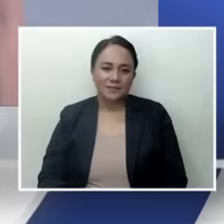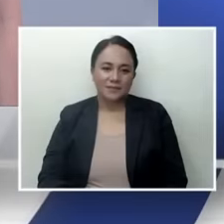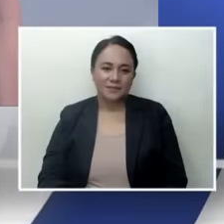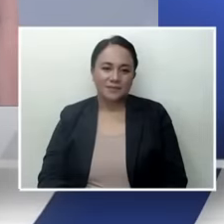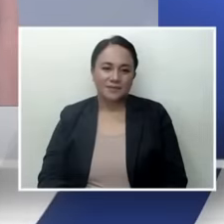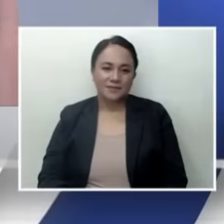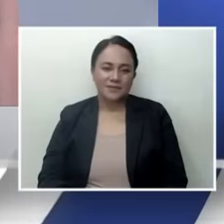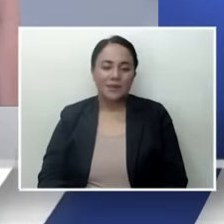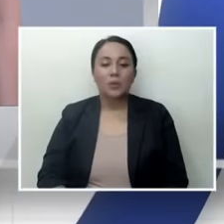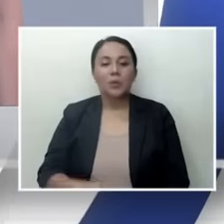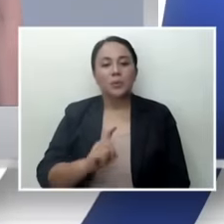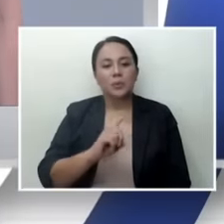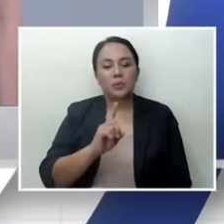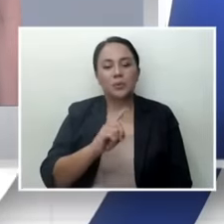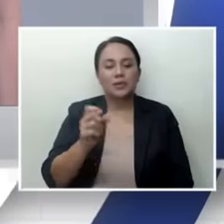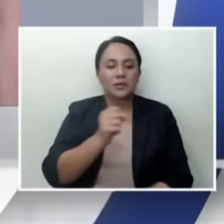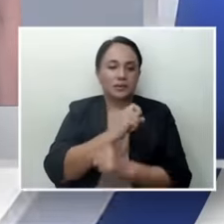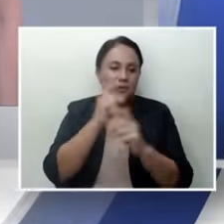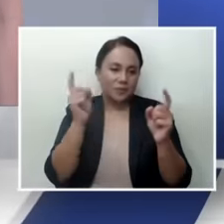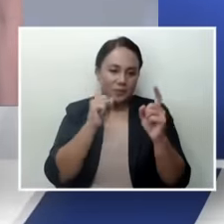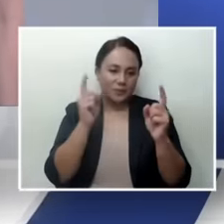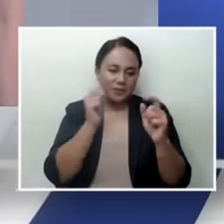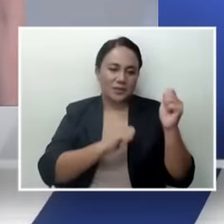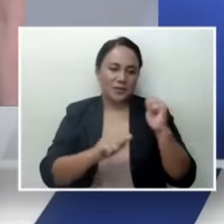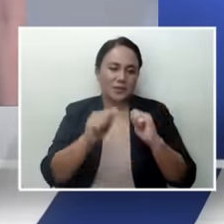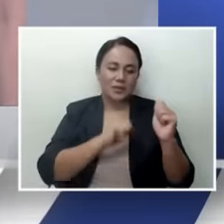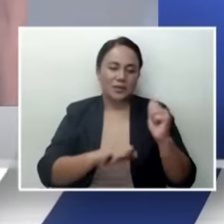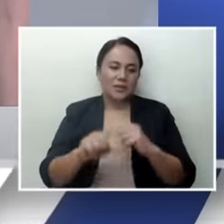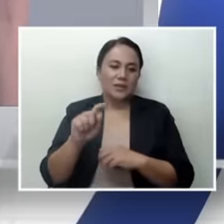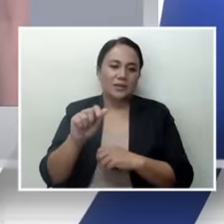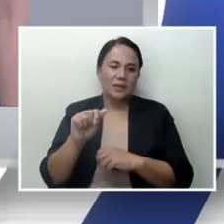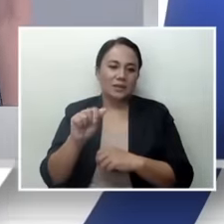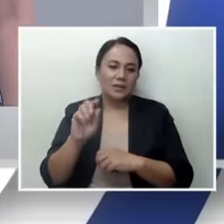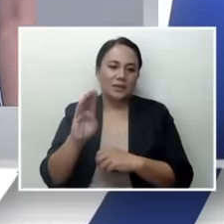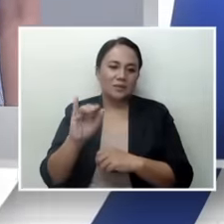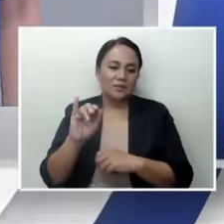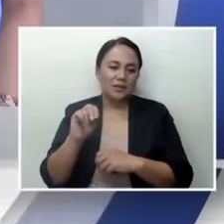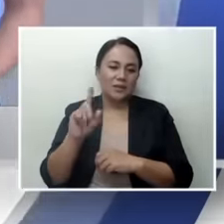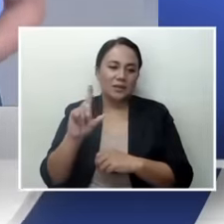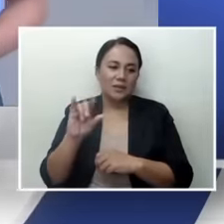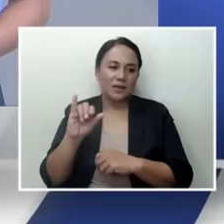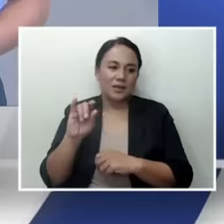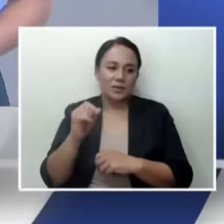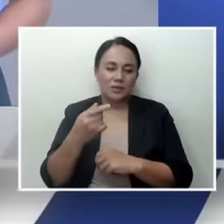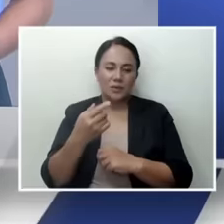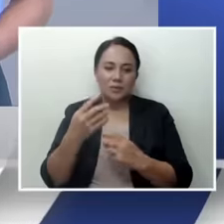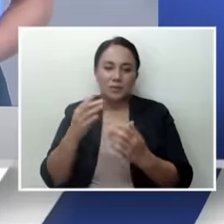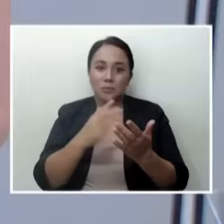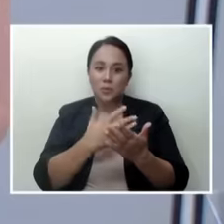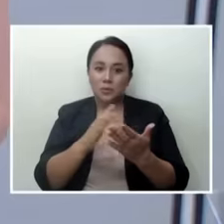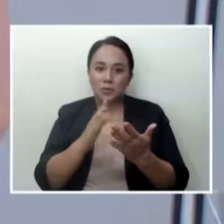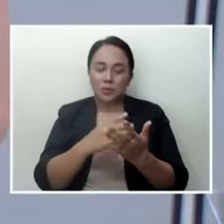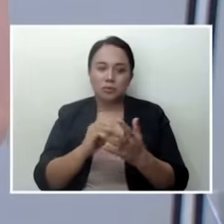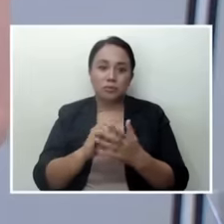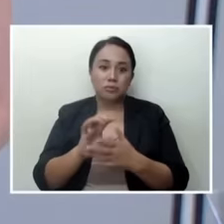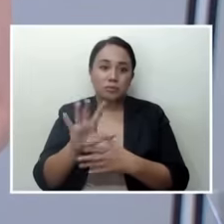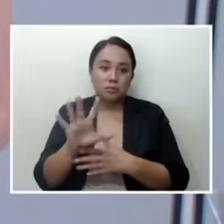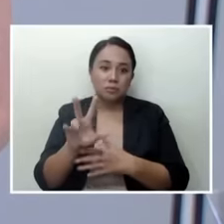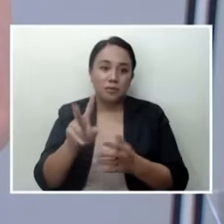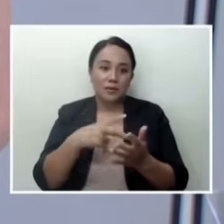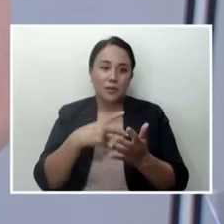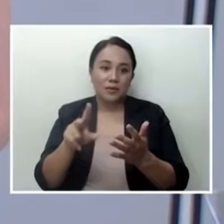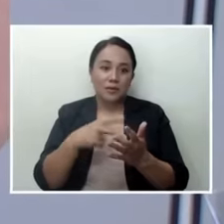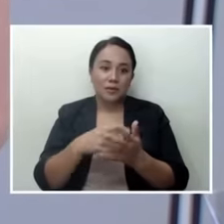Gretchen, ano ang sorpresa ng cast ng Tabing Ilog the Musical? Ate B, ginulat sa flash mob ng cast ng Tabing Ilog